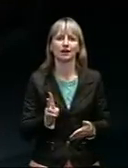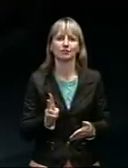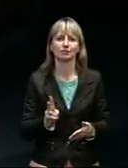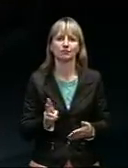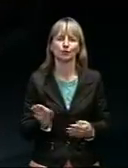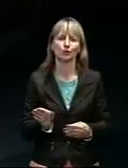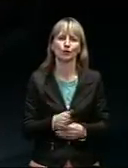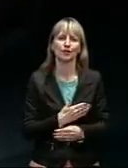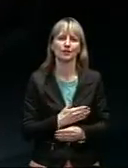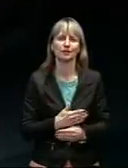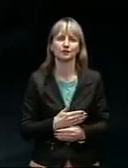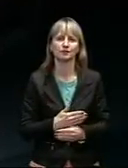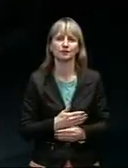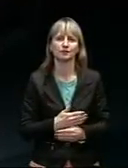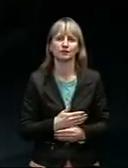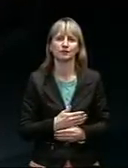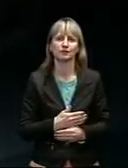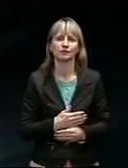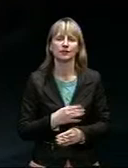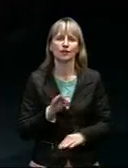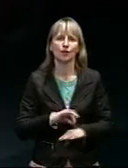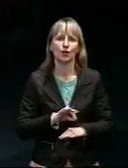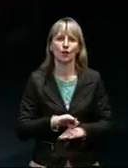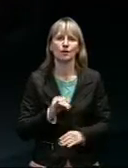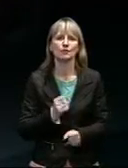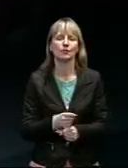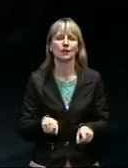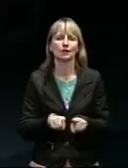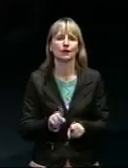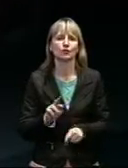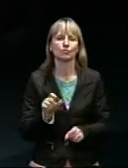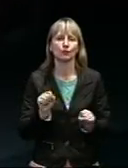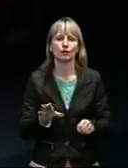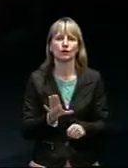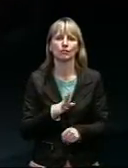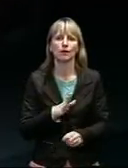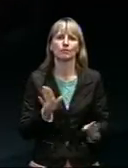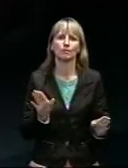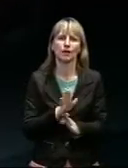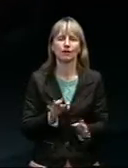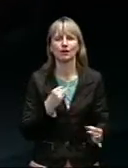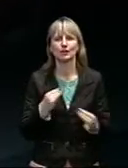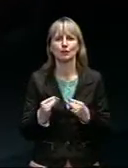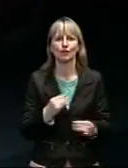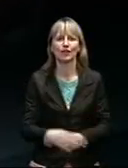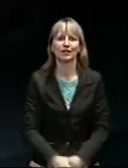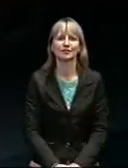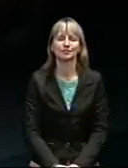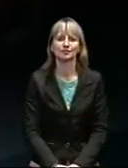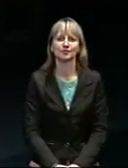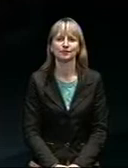як позбутися хвороби, зробити так, щоб можна було, хоч співай, хоч розмовляй. Да,